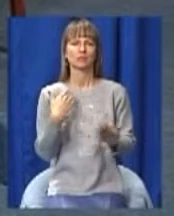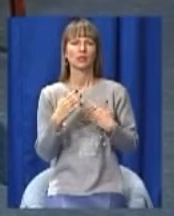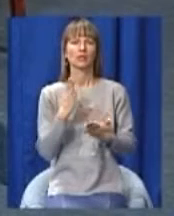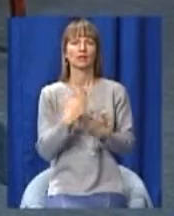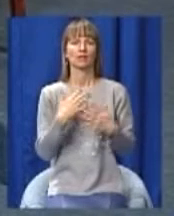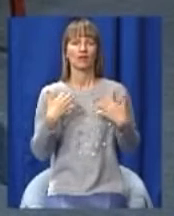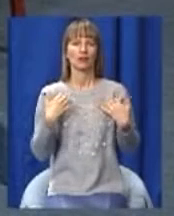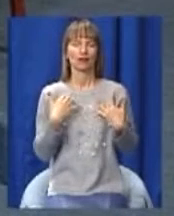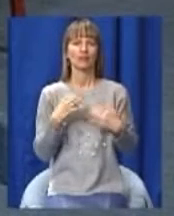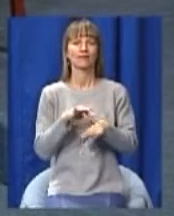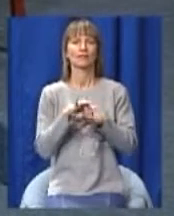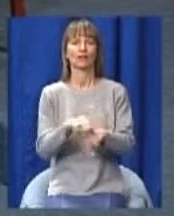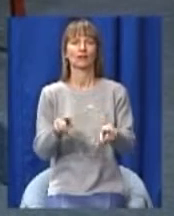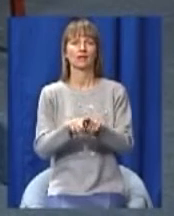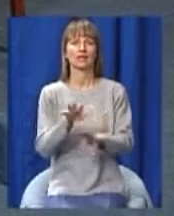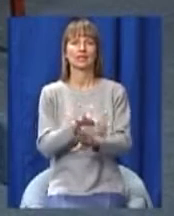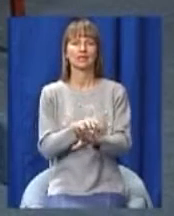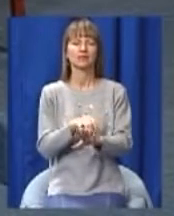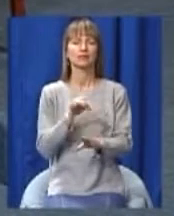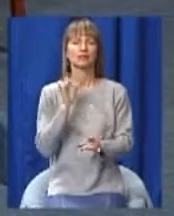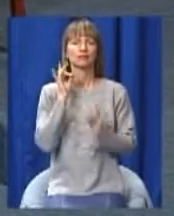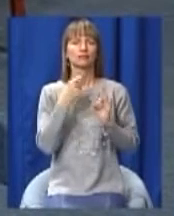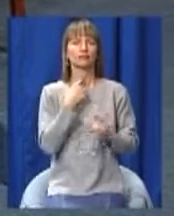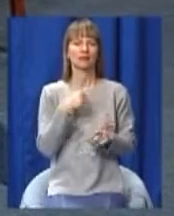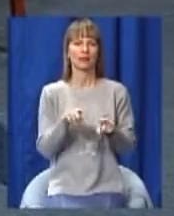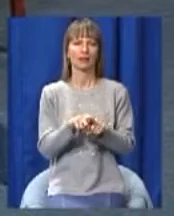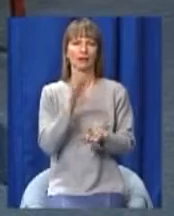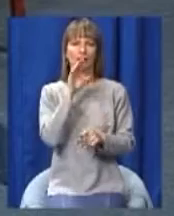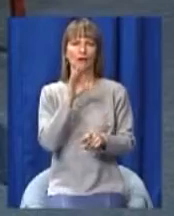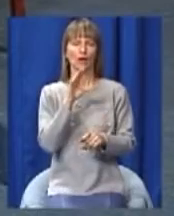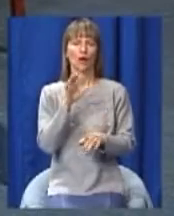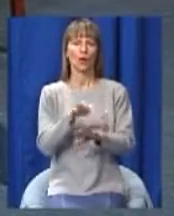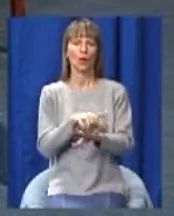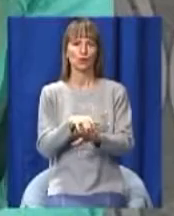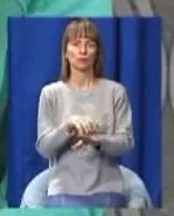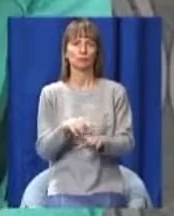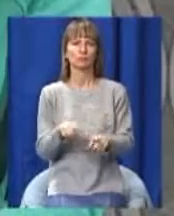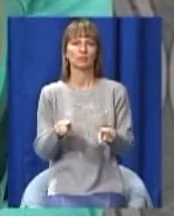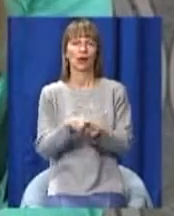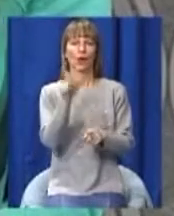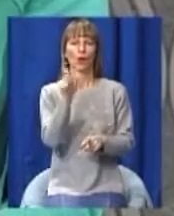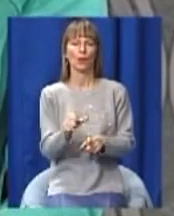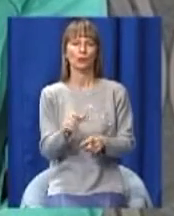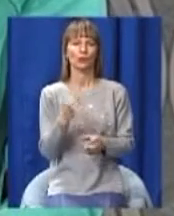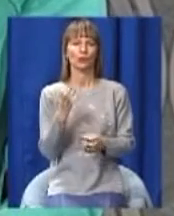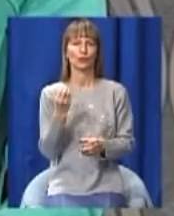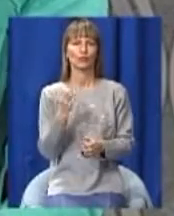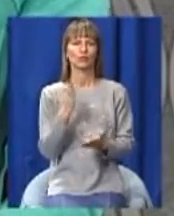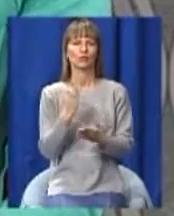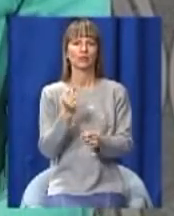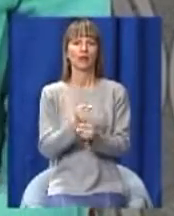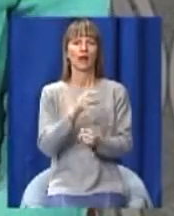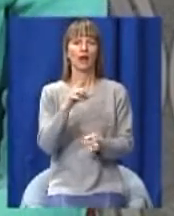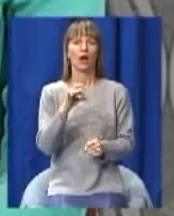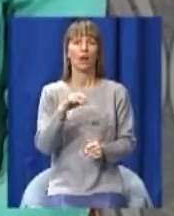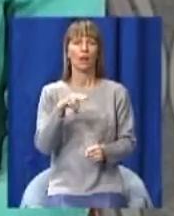і вони, звичайно, і ведуть себе як кицьки, і муркочуть іноді, і іноді тварини ведуть себе як люди, там і храплять, і ще щось роблять. Як